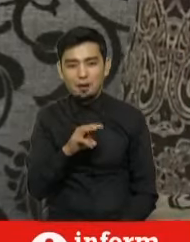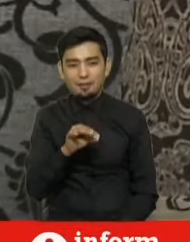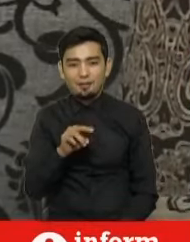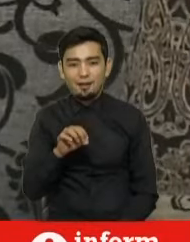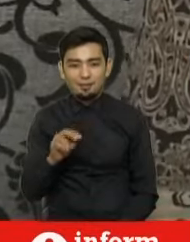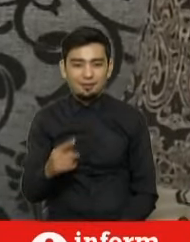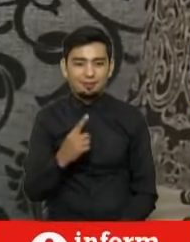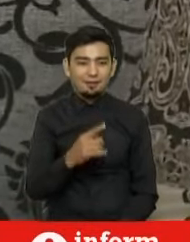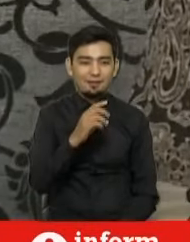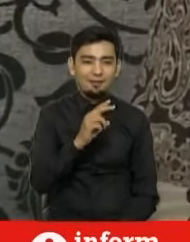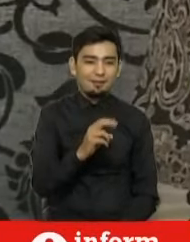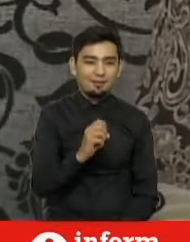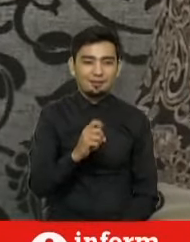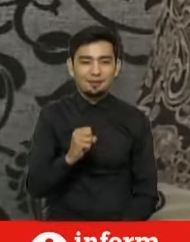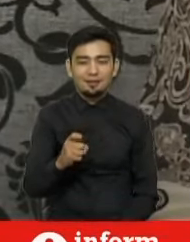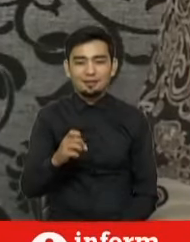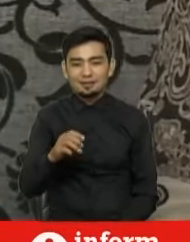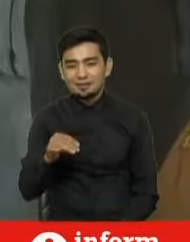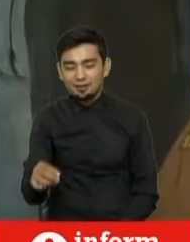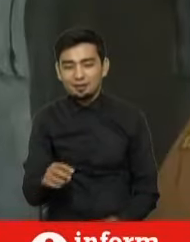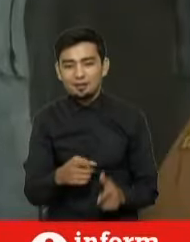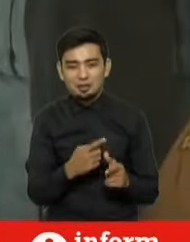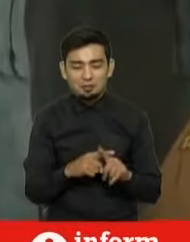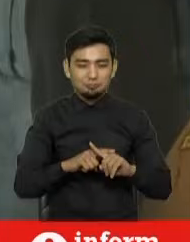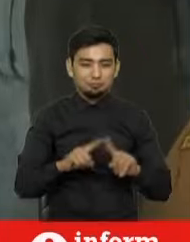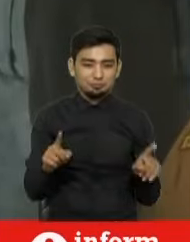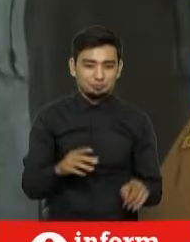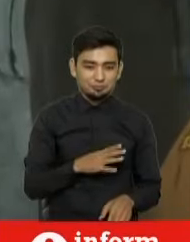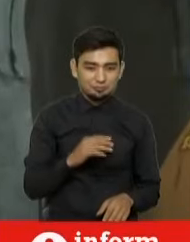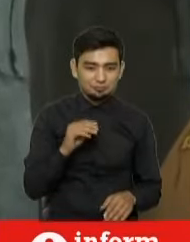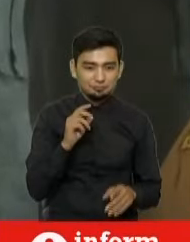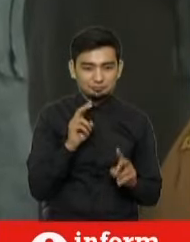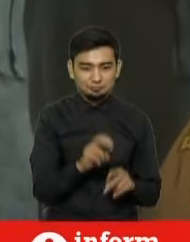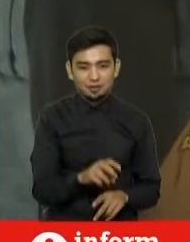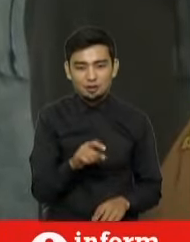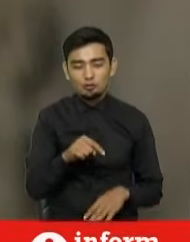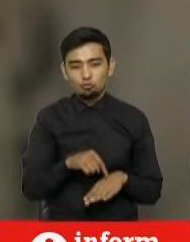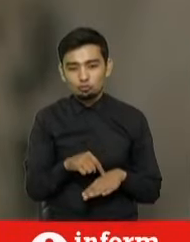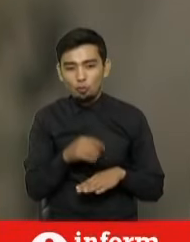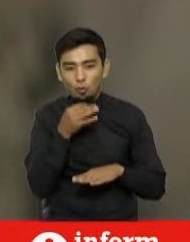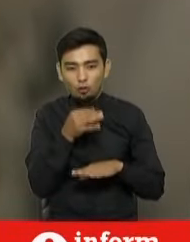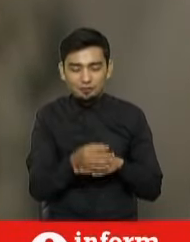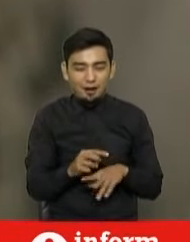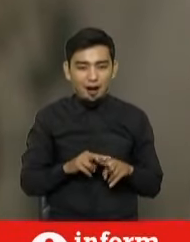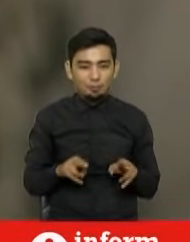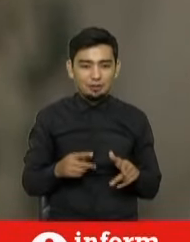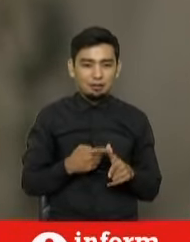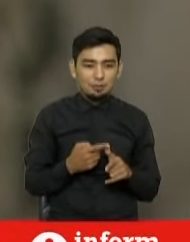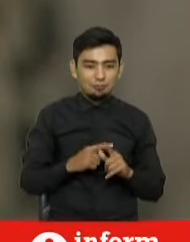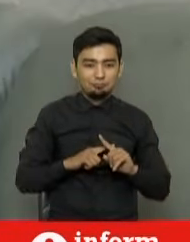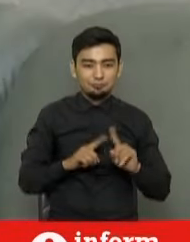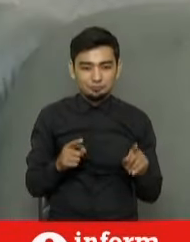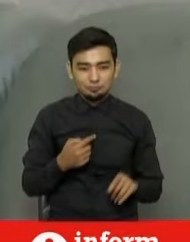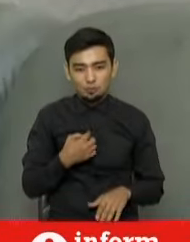Павлодарский Казахстан – единственный житель области с таким необычным именем. И, конечно, он чувствует ответственность, нося такое особенное